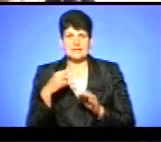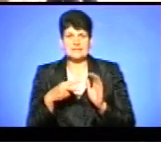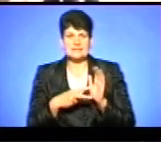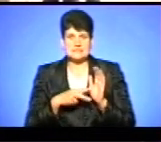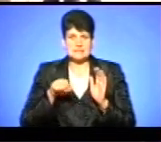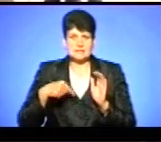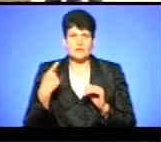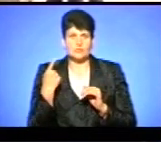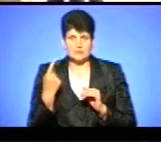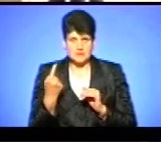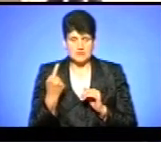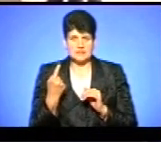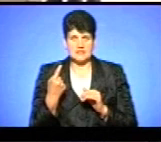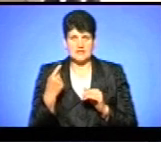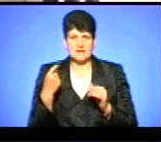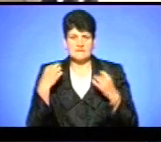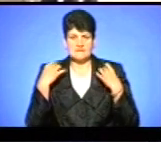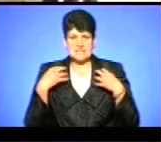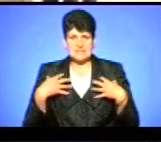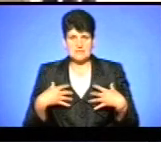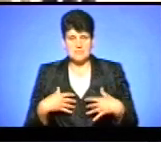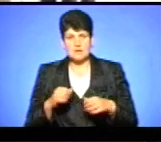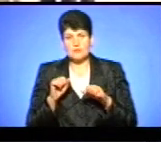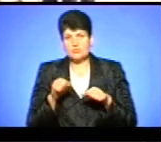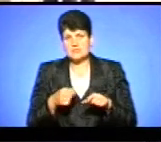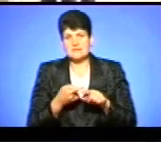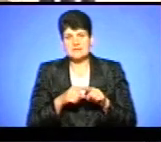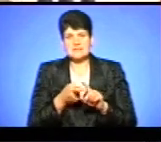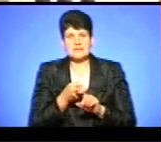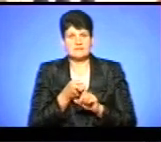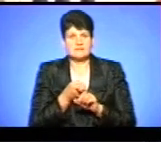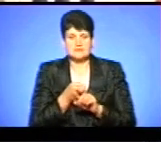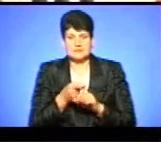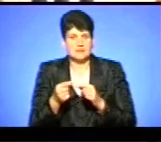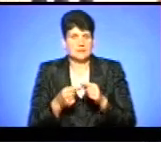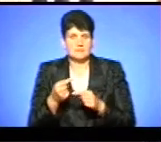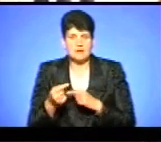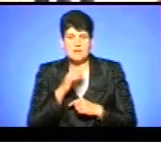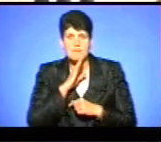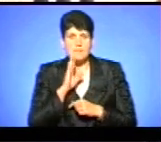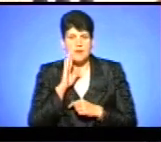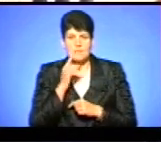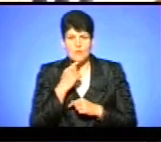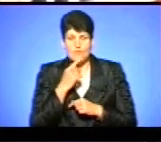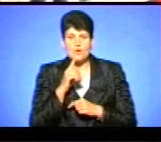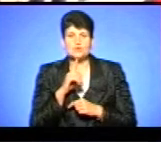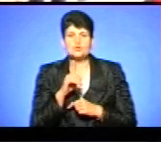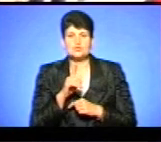37,1. Висипання, найімовірніше, це інфекційного генезу, хоча мама говорить, що